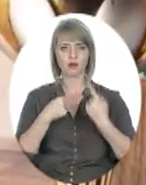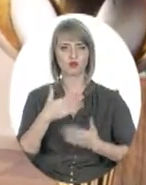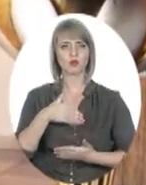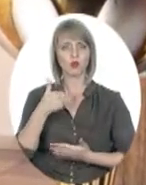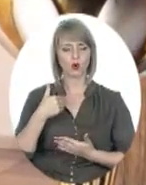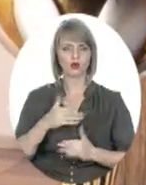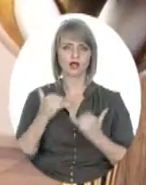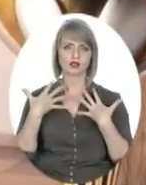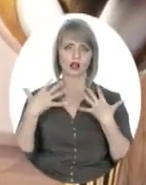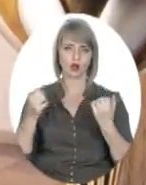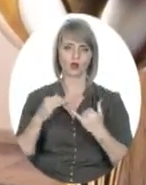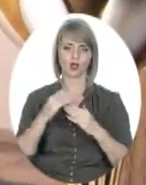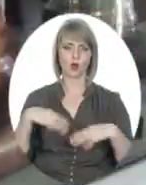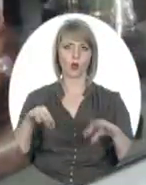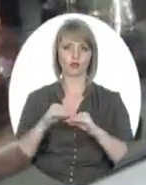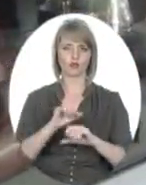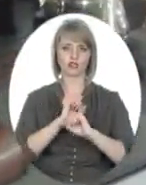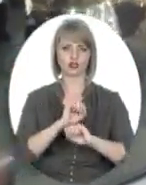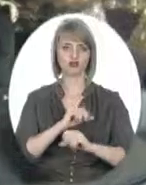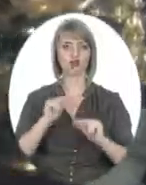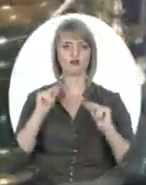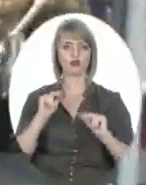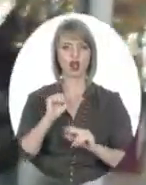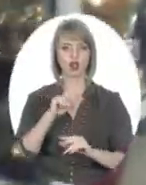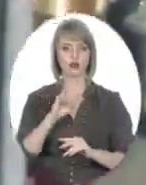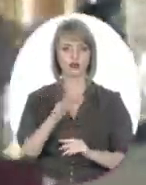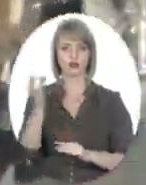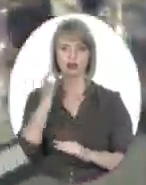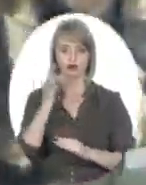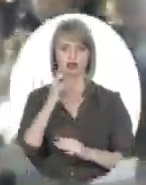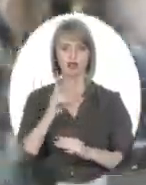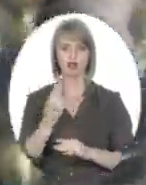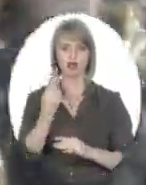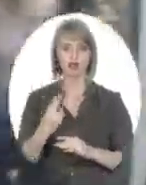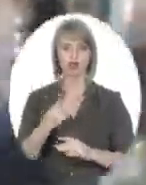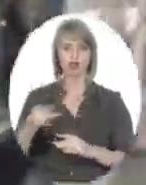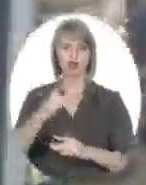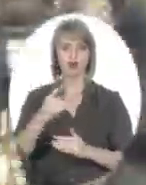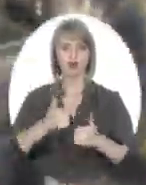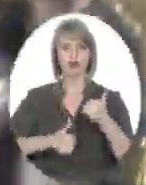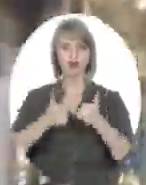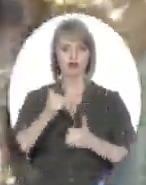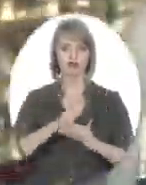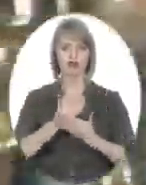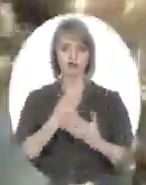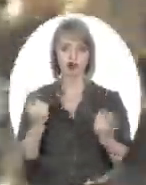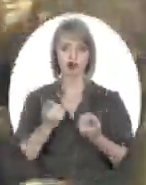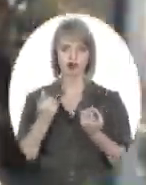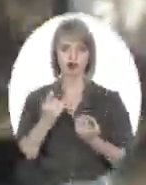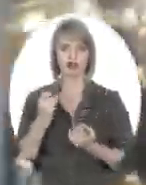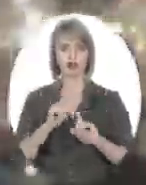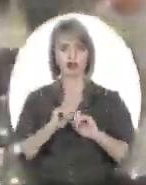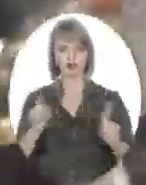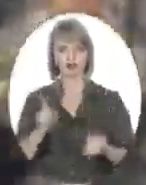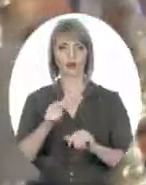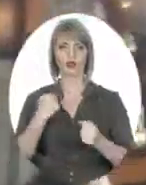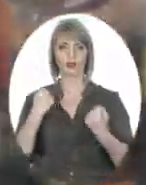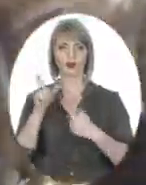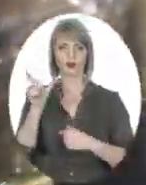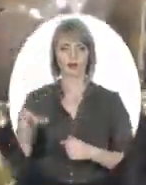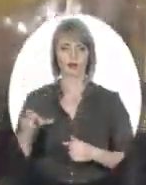для здоровья и общества. Защищает честь Азовского немецкого национального района на соревнованиях среди обычных и особенных